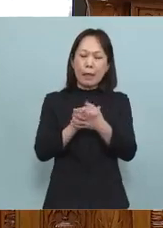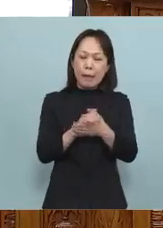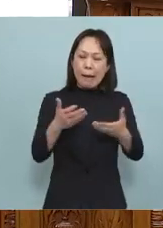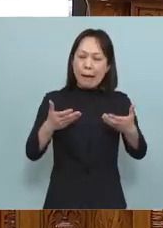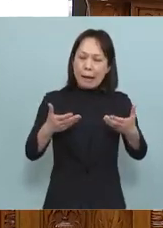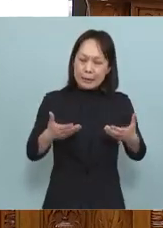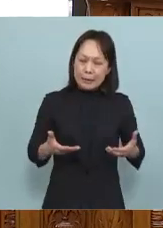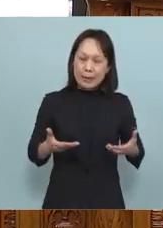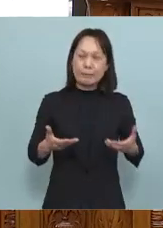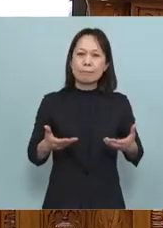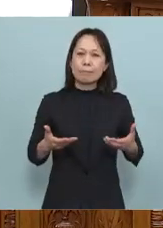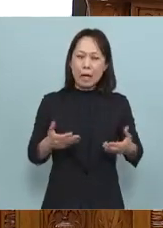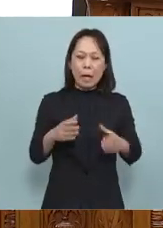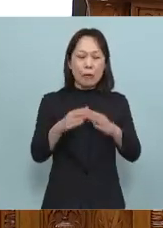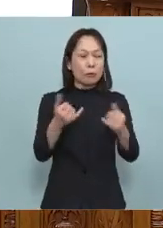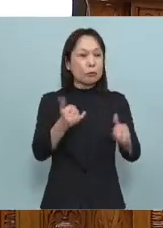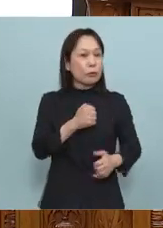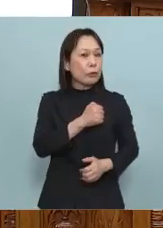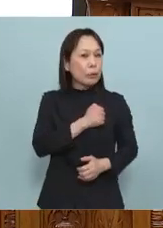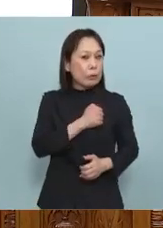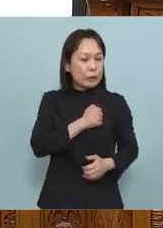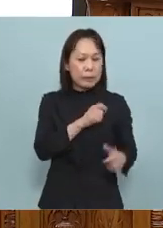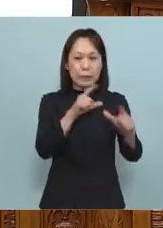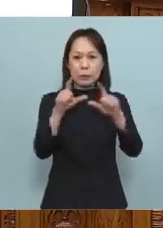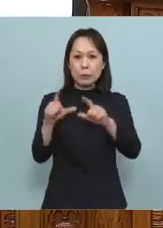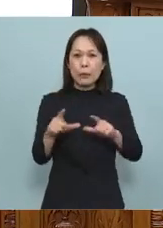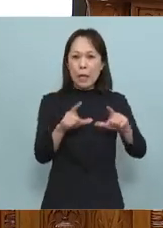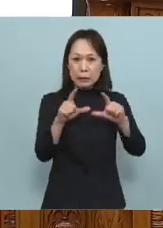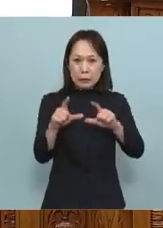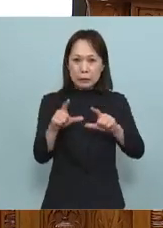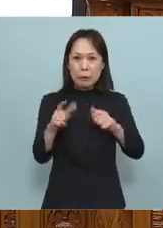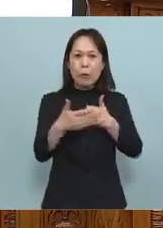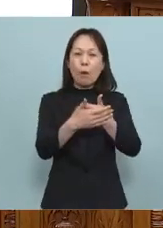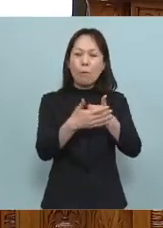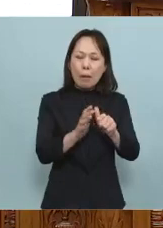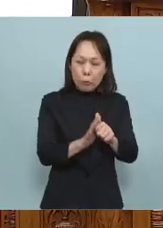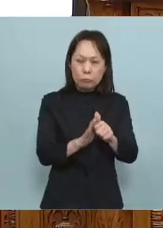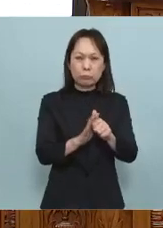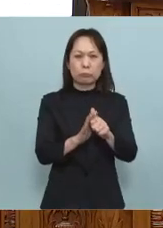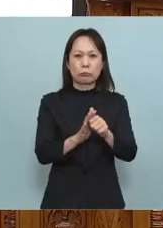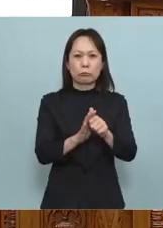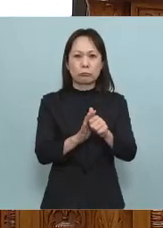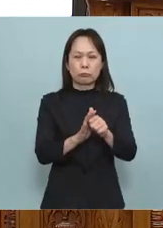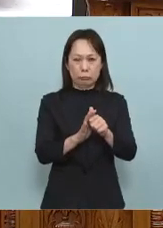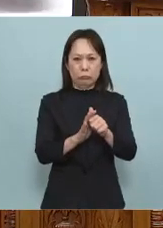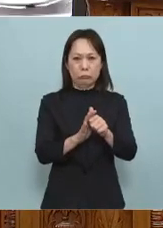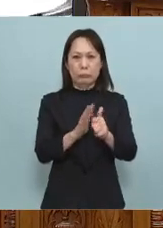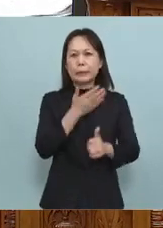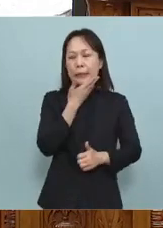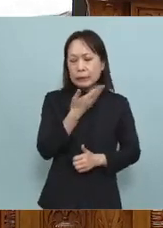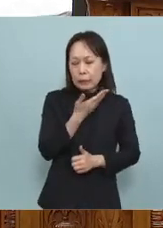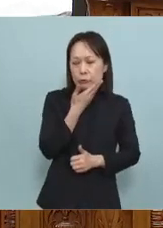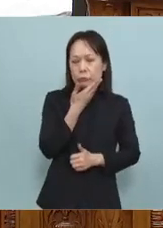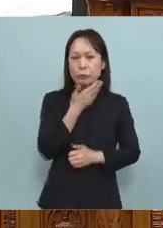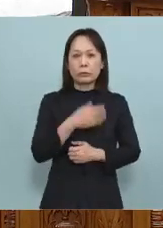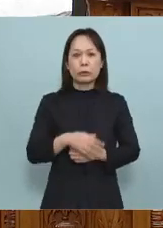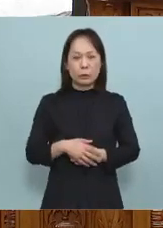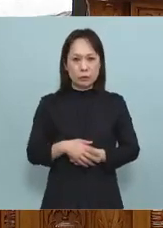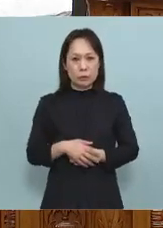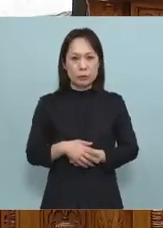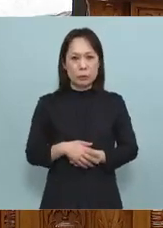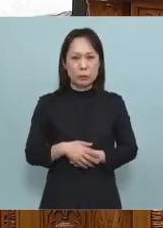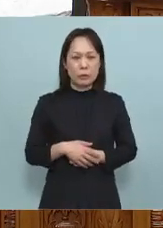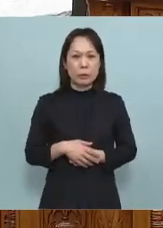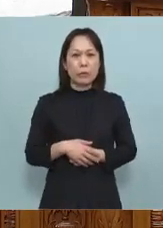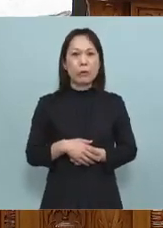持は国民の命と暮らしの不可欠な前提であり、安全保障と社会保障は相対立